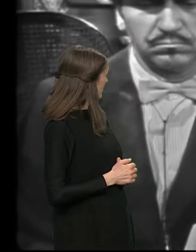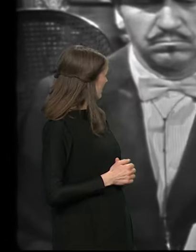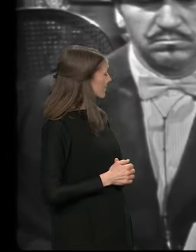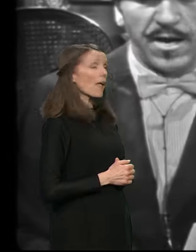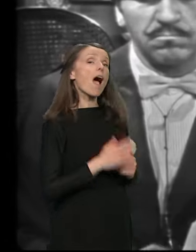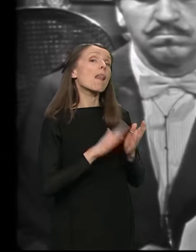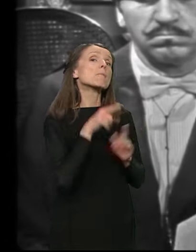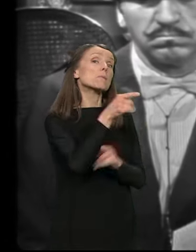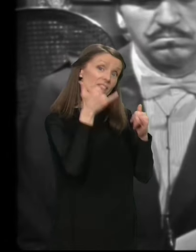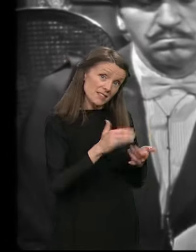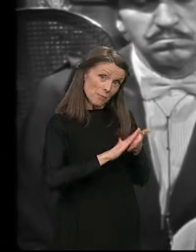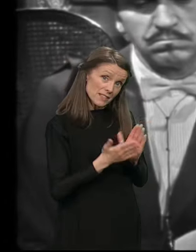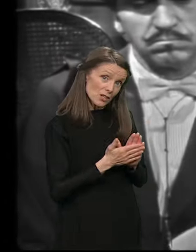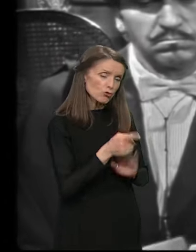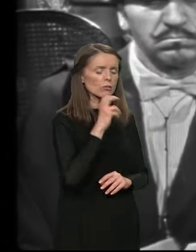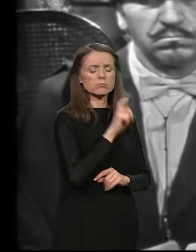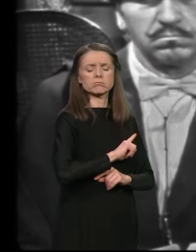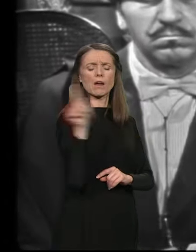A vi? Ne.